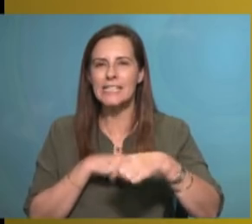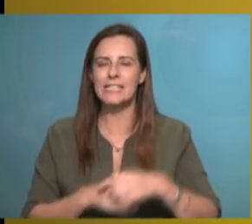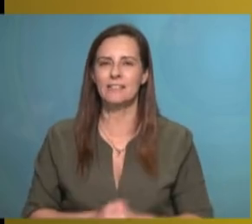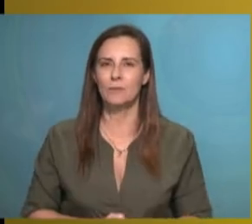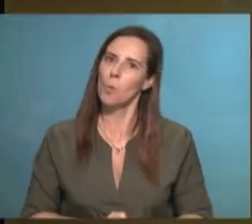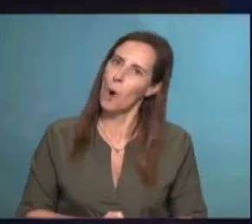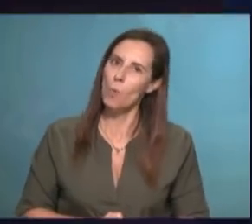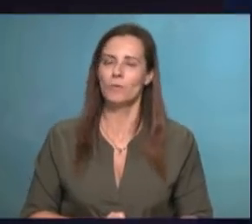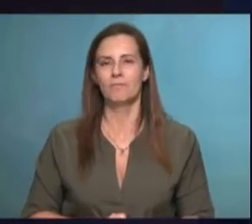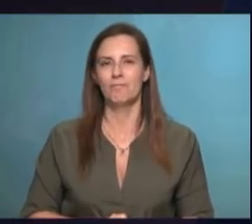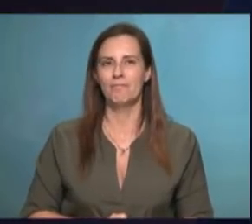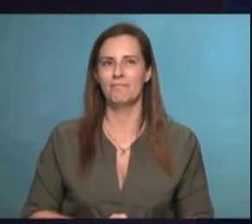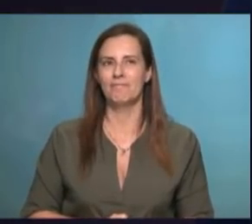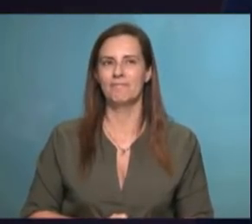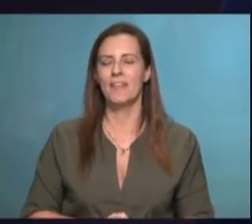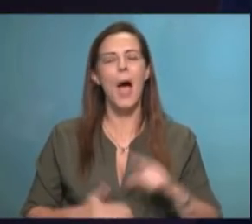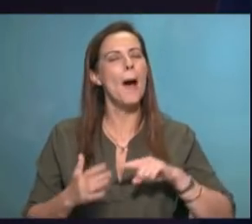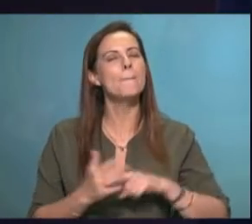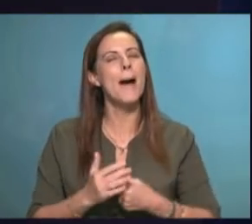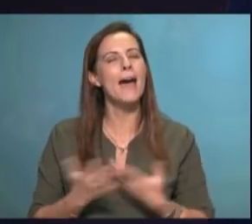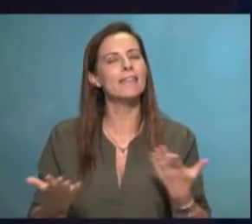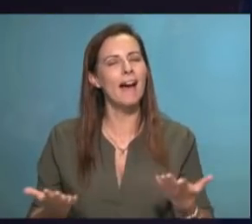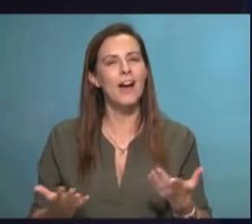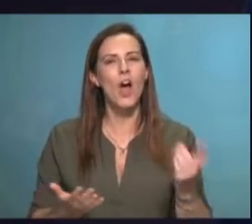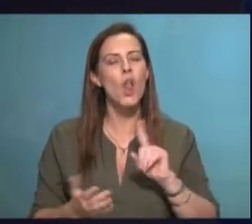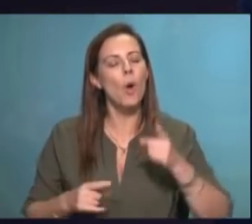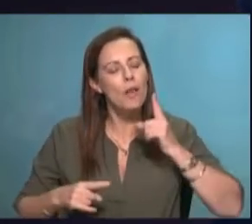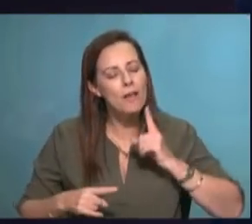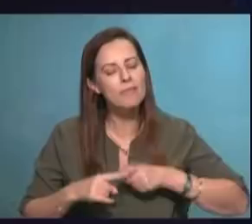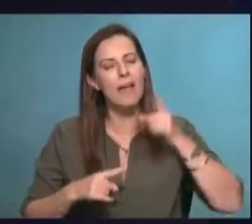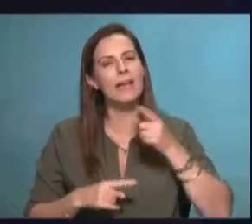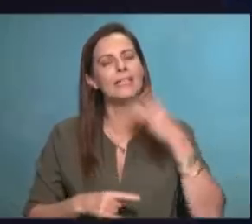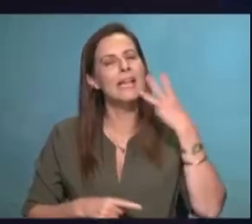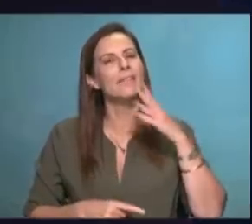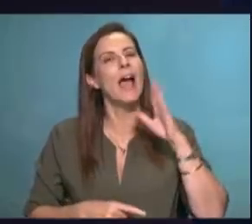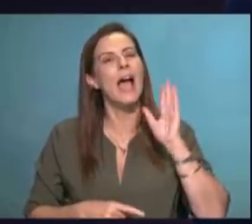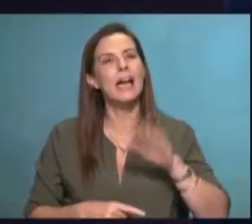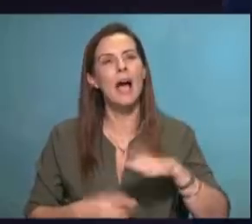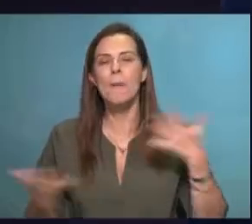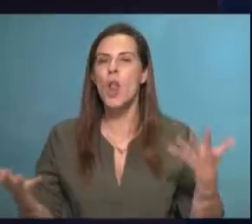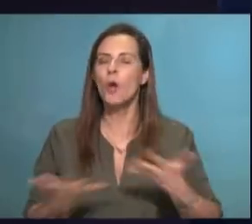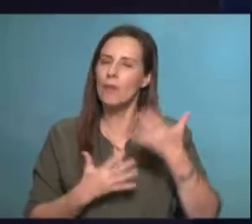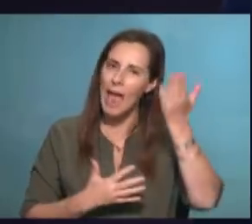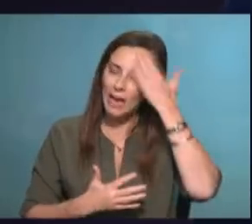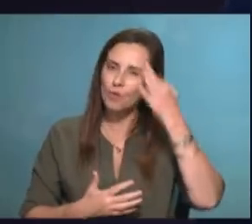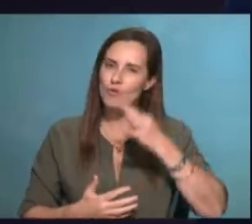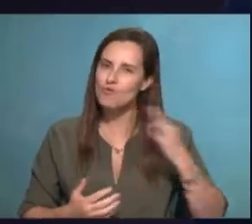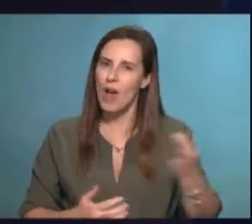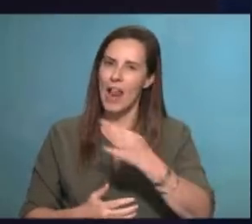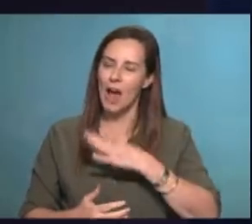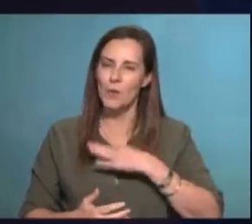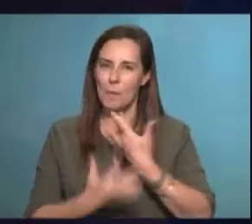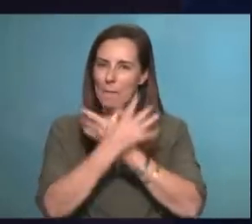וואו. המטרה אומרים באקדמיה לא רק לדייק את השפה, אלא גם לעודד את ההיכרות שלנו עם